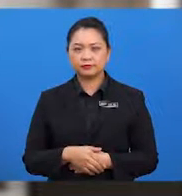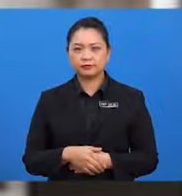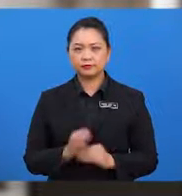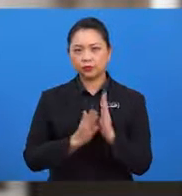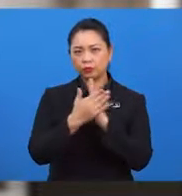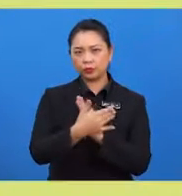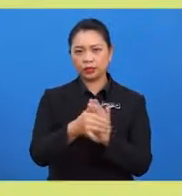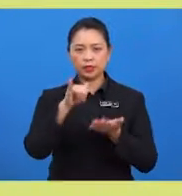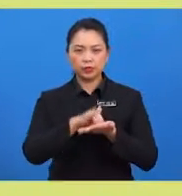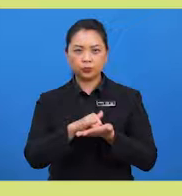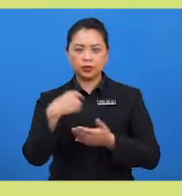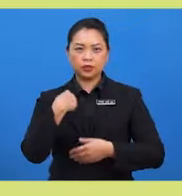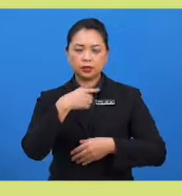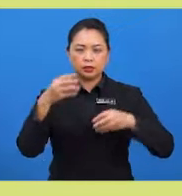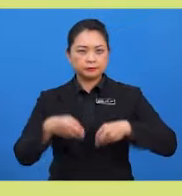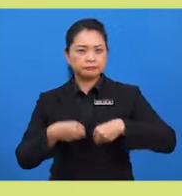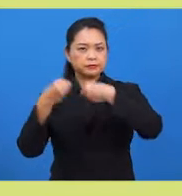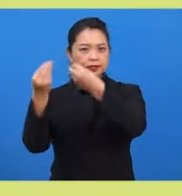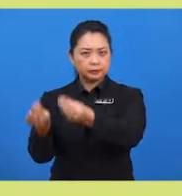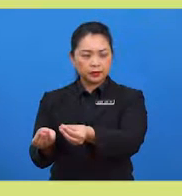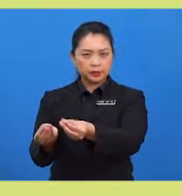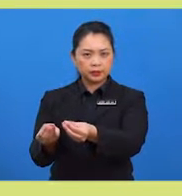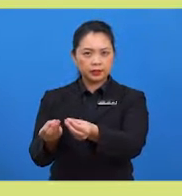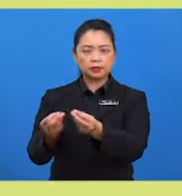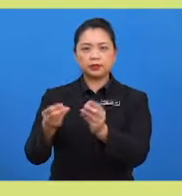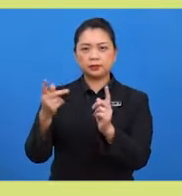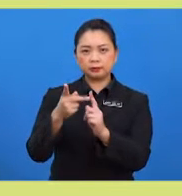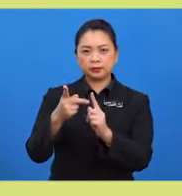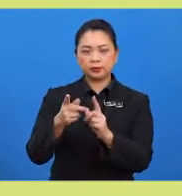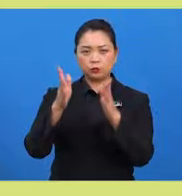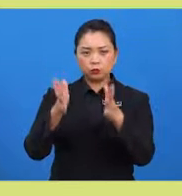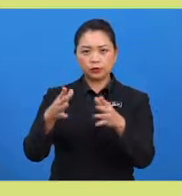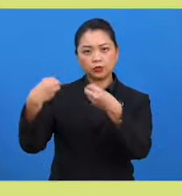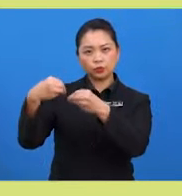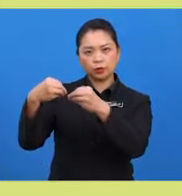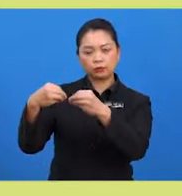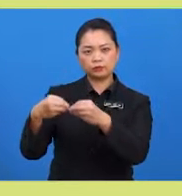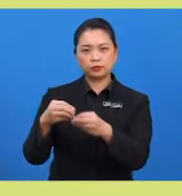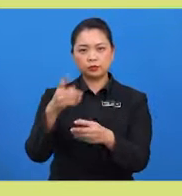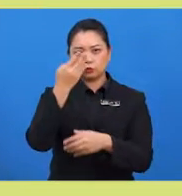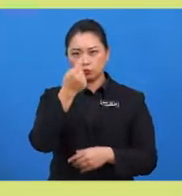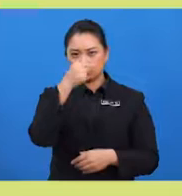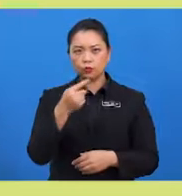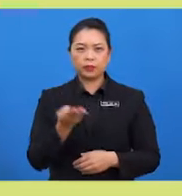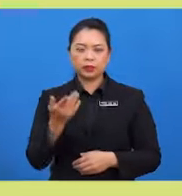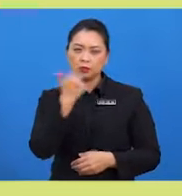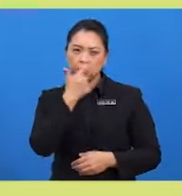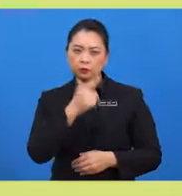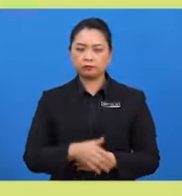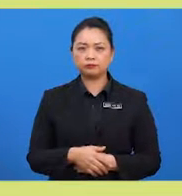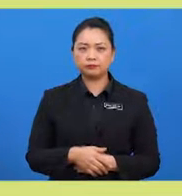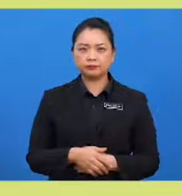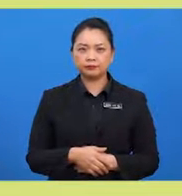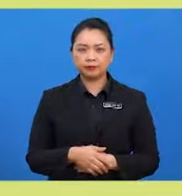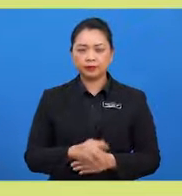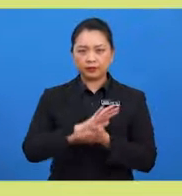Oleh itu, kita pulangkan balik kepada pembekal barang niaga yang tidak menepati spesifikasi.